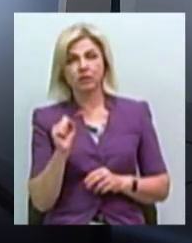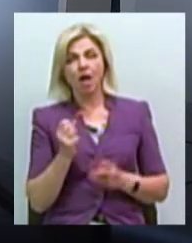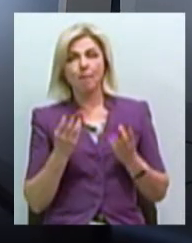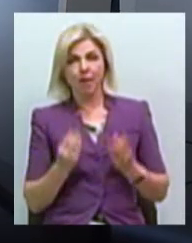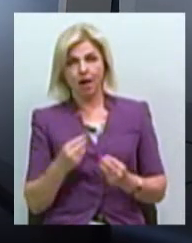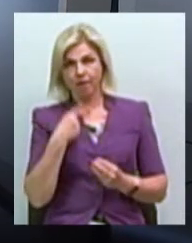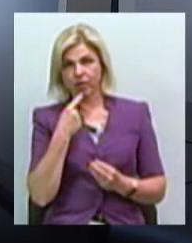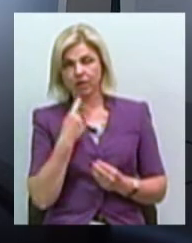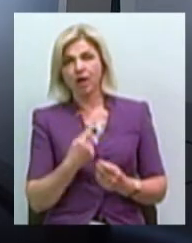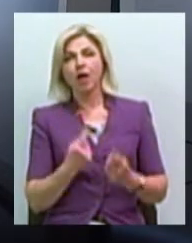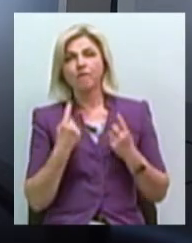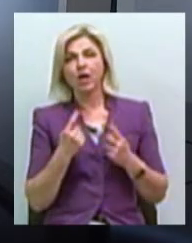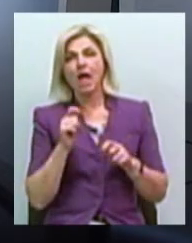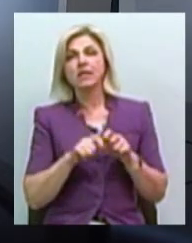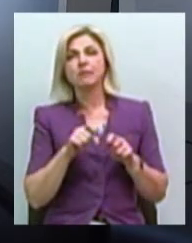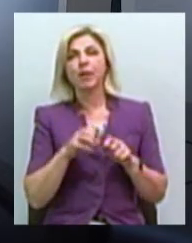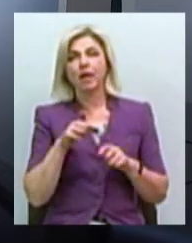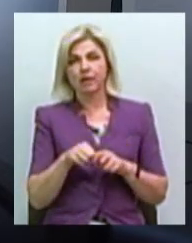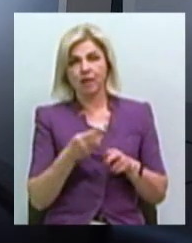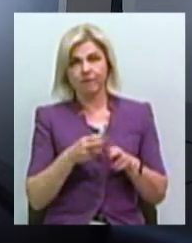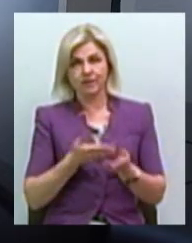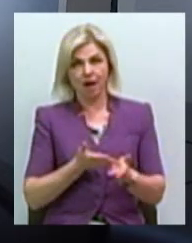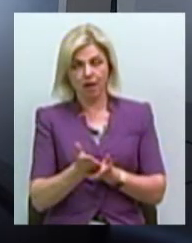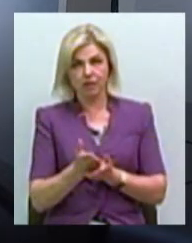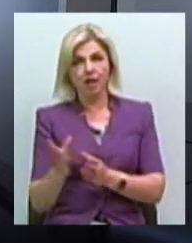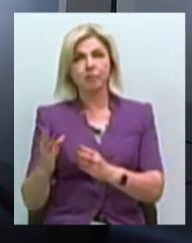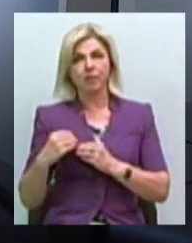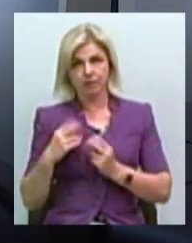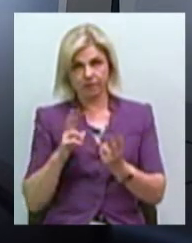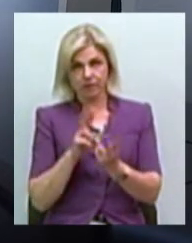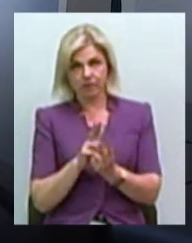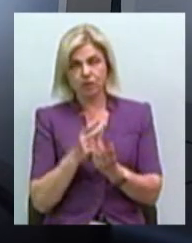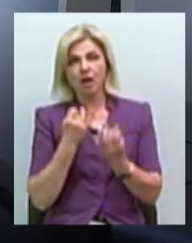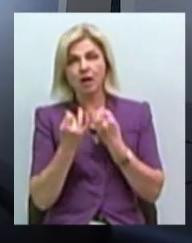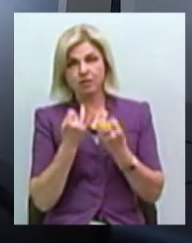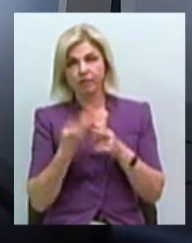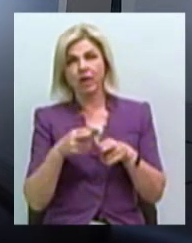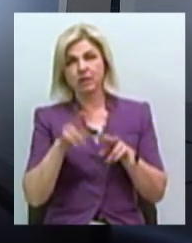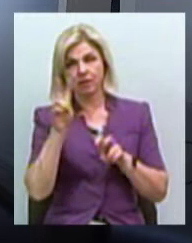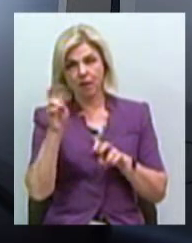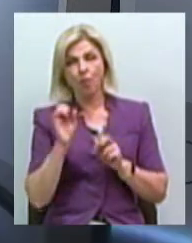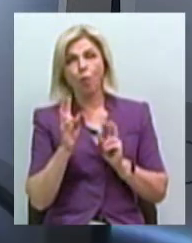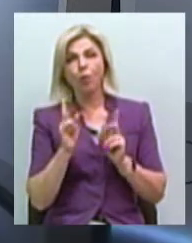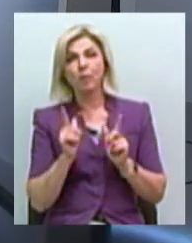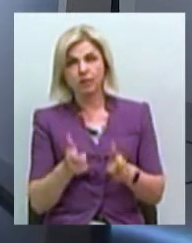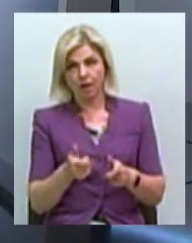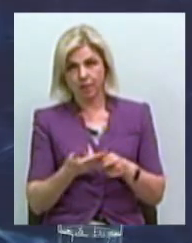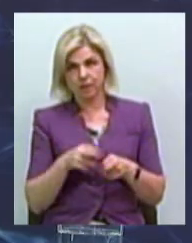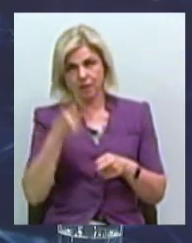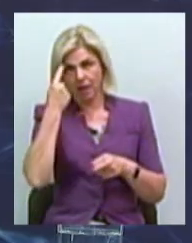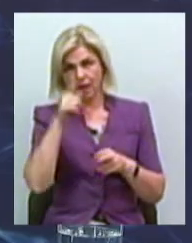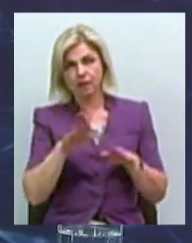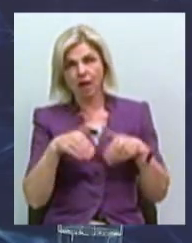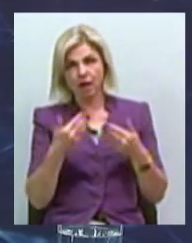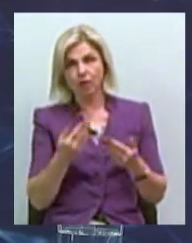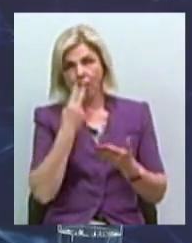кажучи, великим експертом в цій галузі. І ми зустрічалися з ним і балакали на цю тему, і він підтримав цю ідею. І він бачить ці